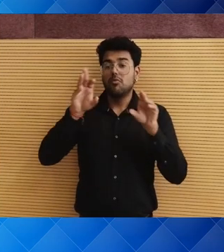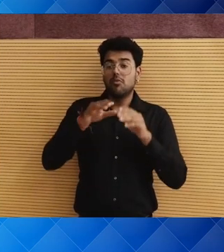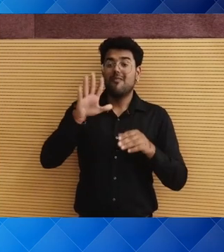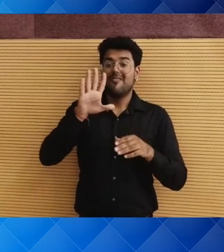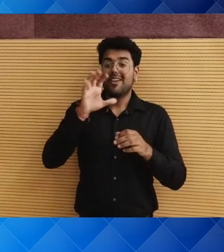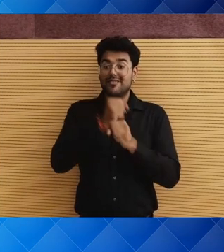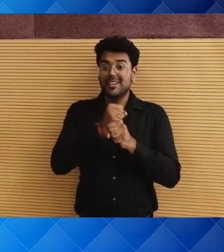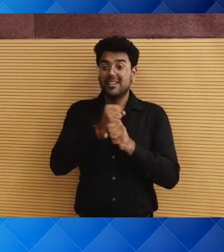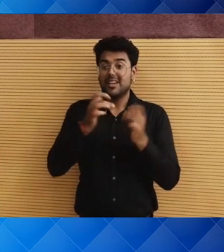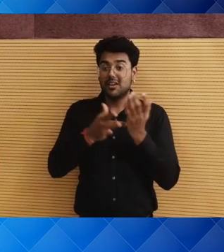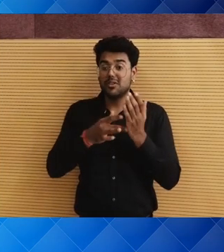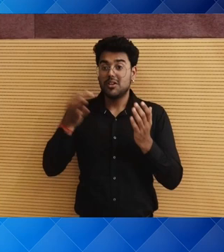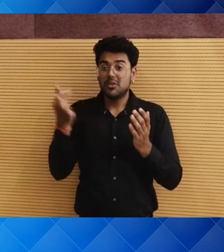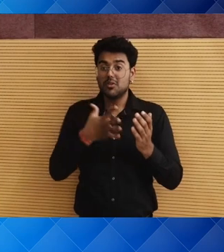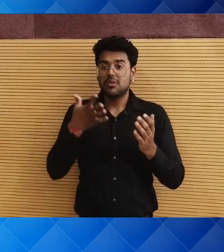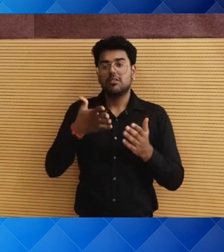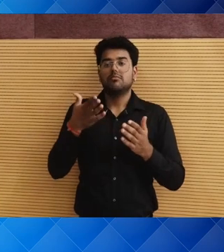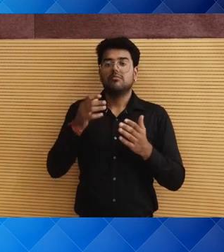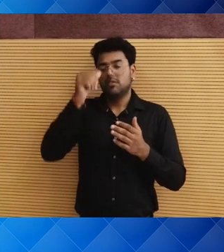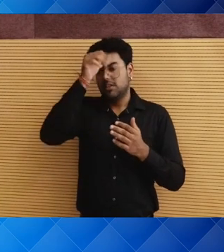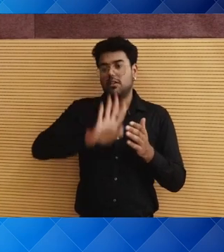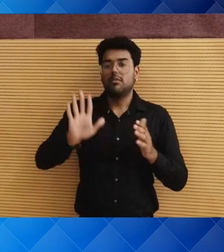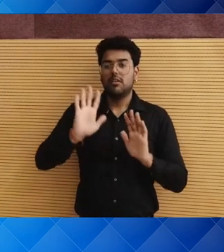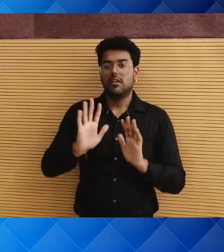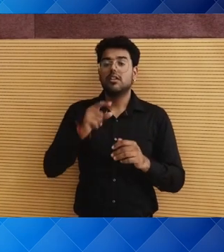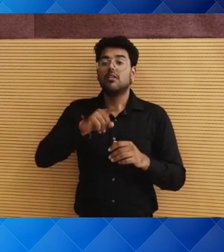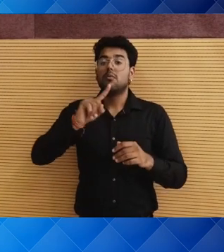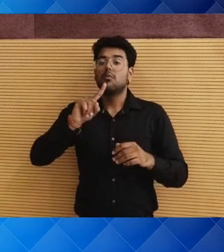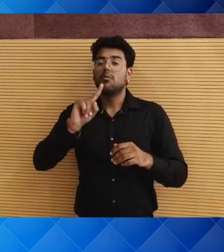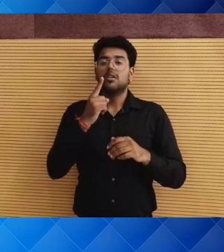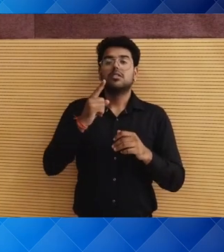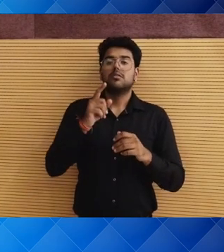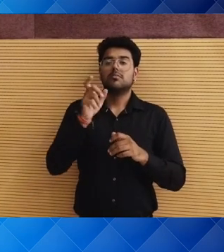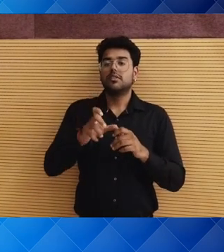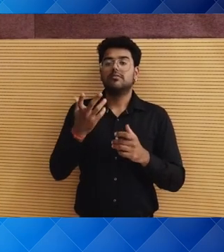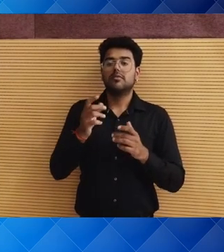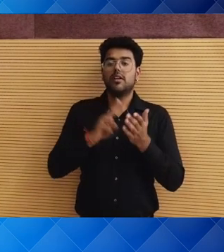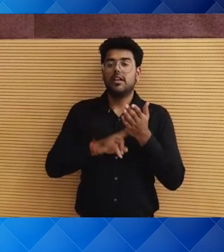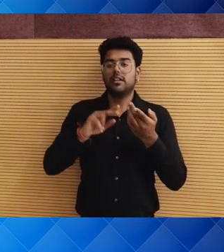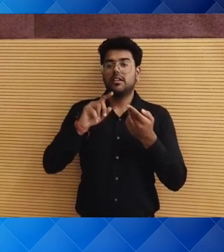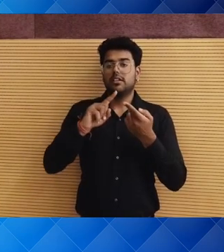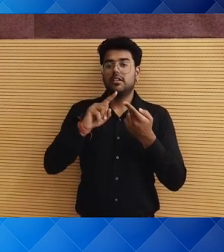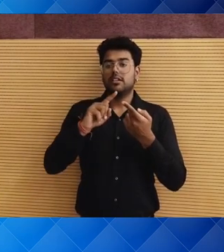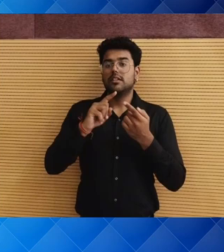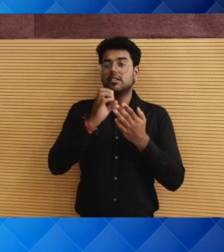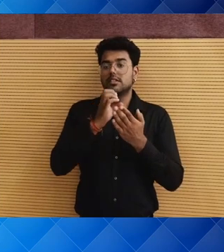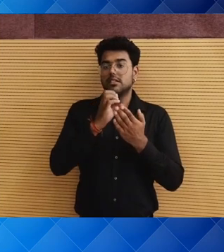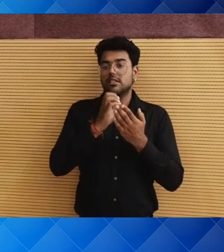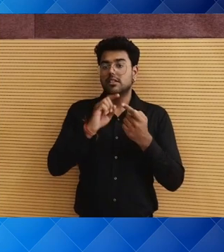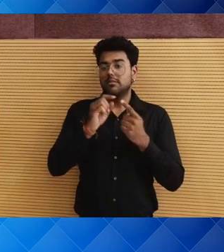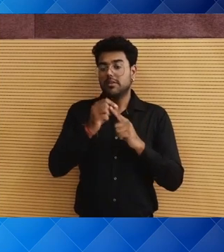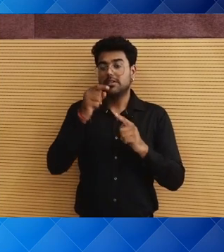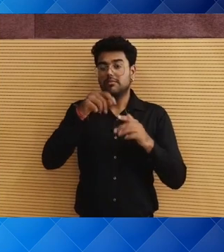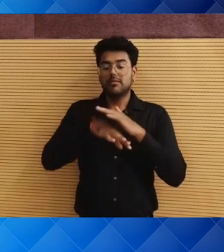हैं, इसकी सबसे पहला सवारी हमारे एनईपी हो जाएगा। एनईपी की सारा रिकमेंडेशन, सारे हमारी